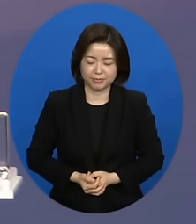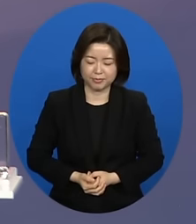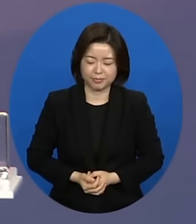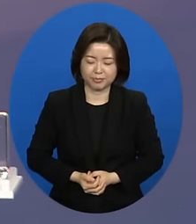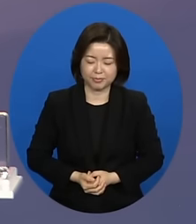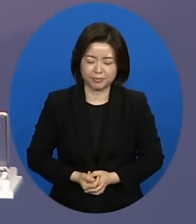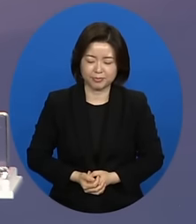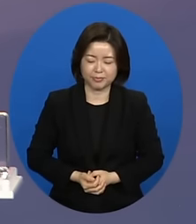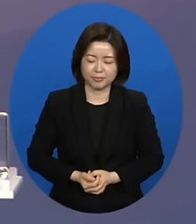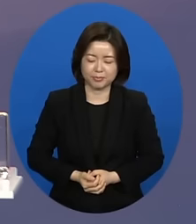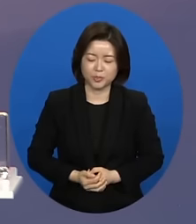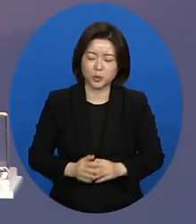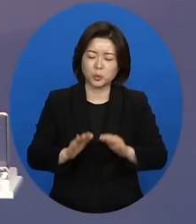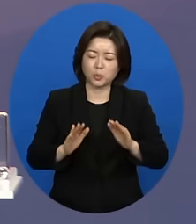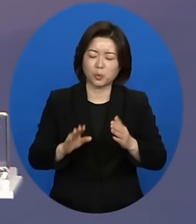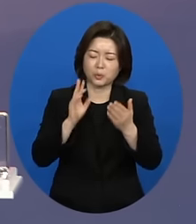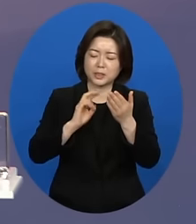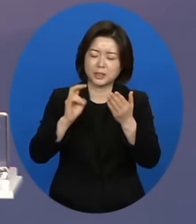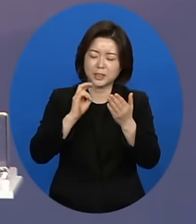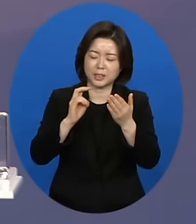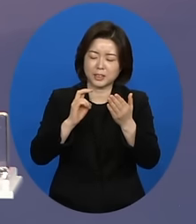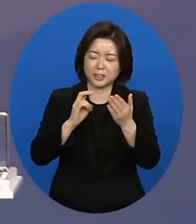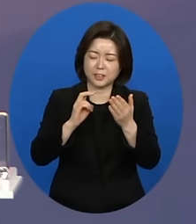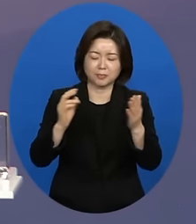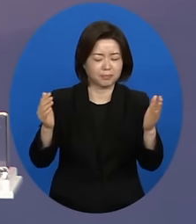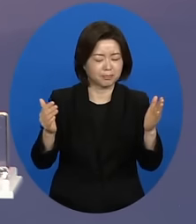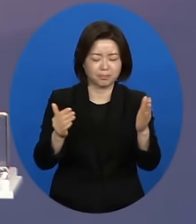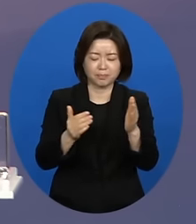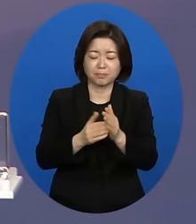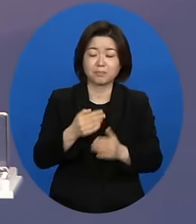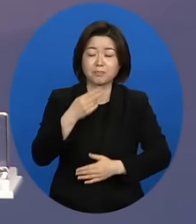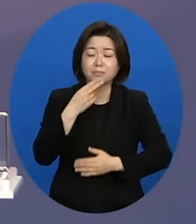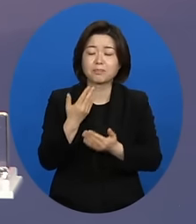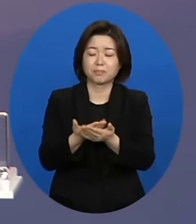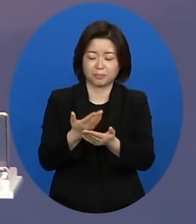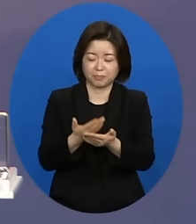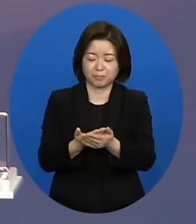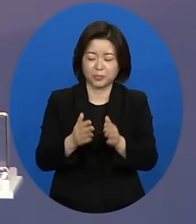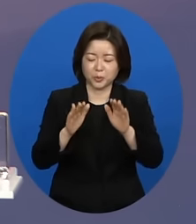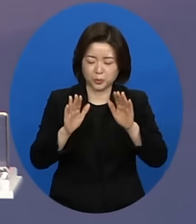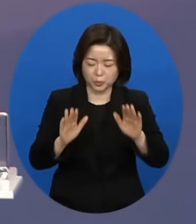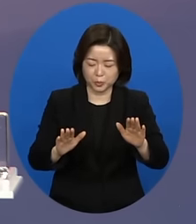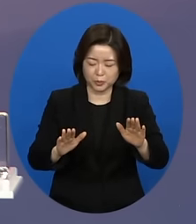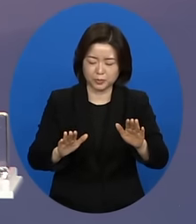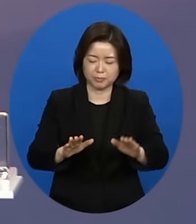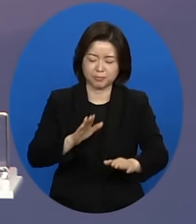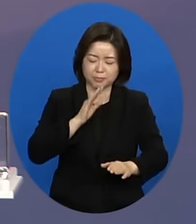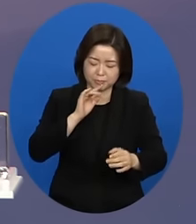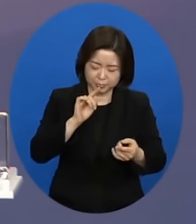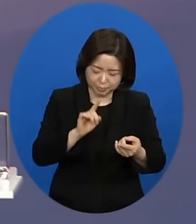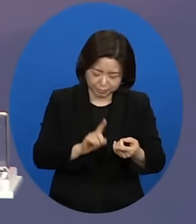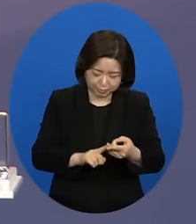이 찬양이 끝나지 않게 하시고 오늘 마땅히 들어야 할